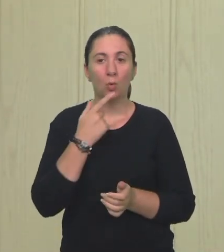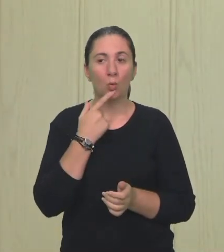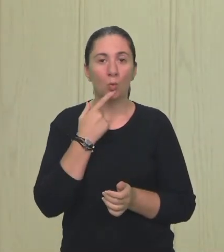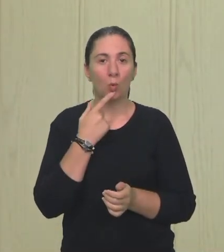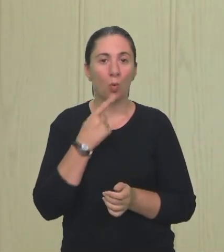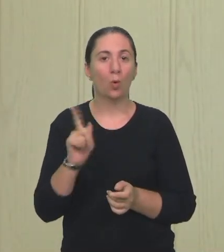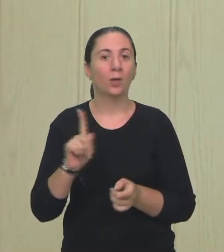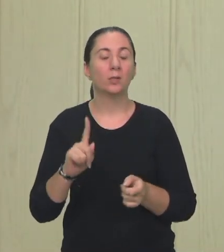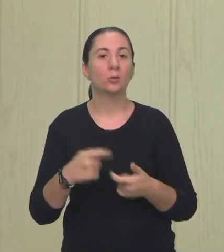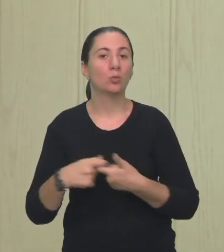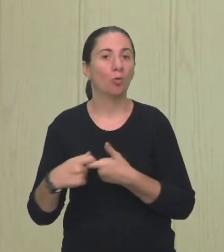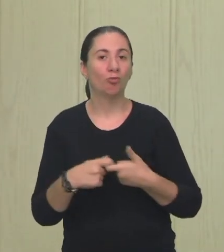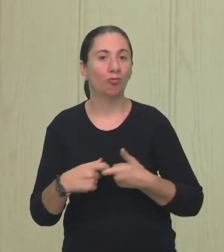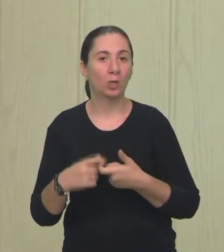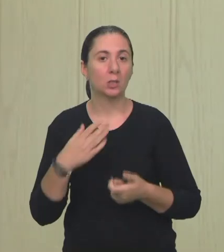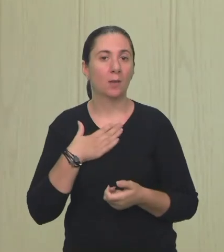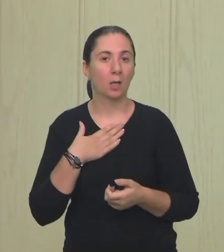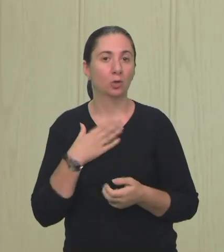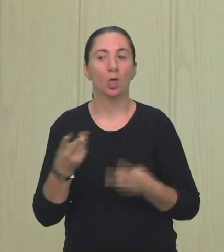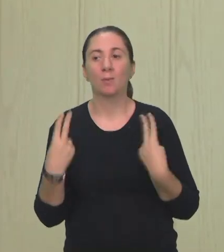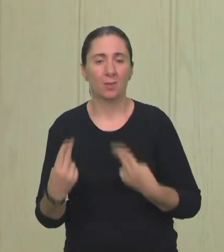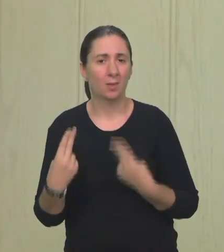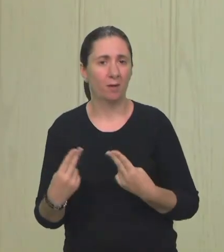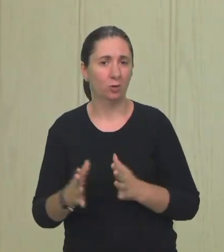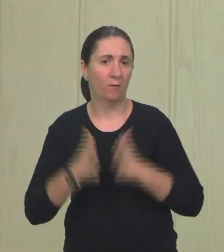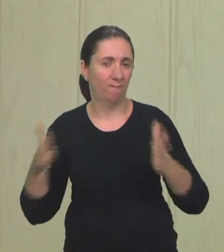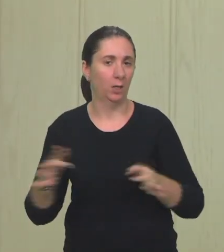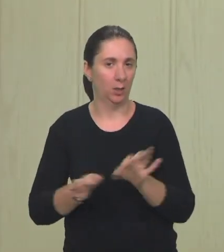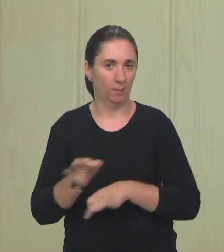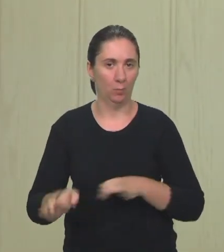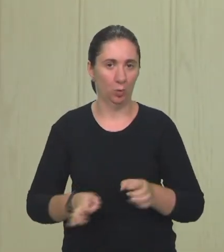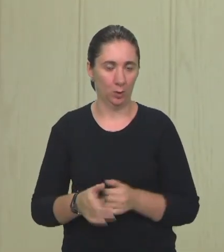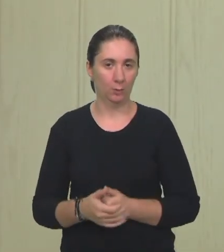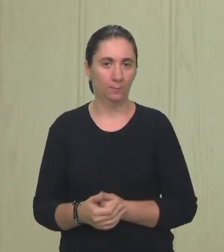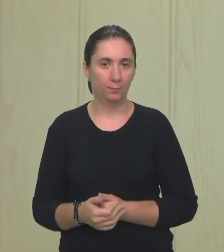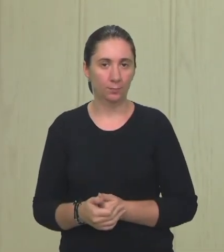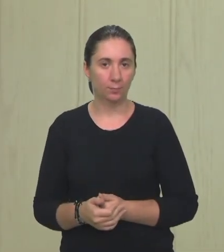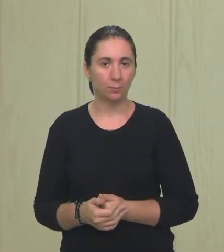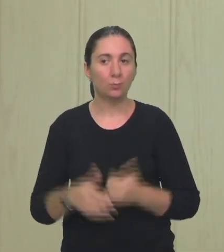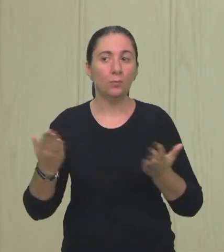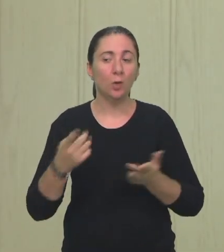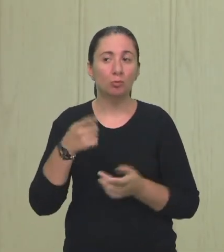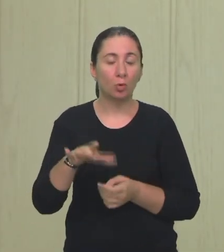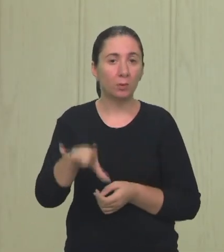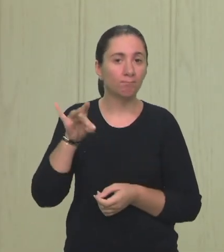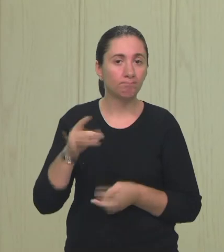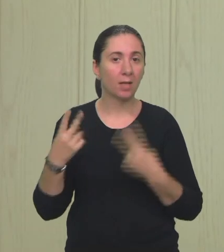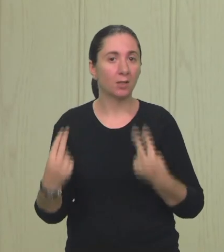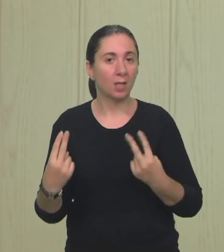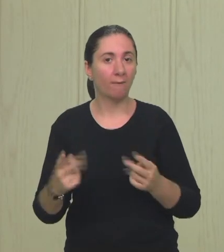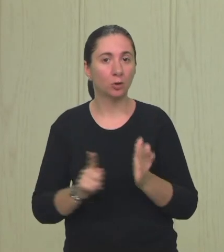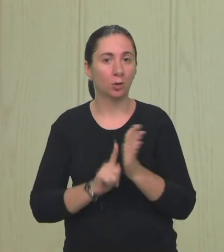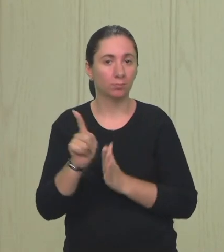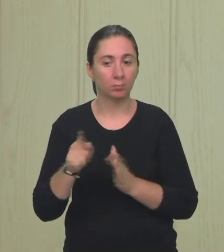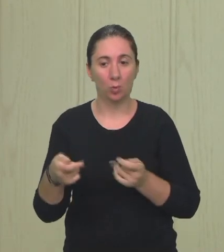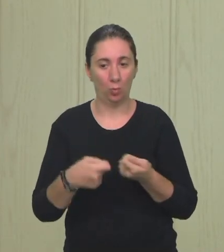te aktivnosti vezane za naše najznačajnije velike projekte. Mm-hmm. Što biste istaknuli kao najvažnija